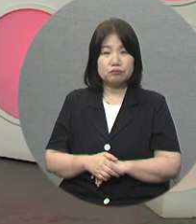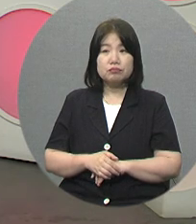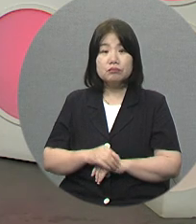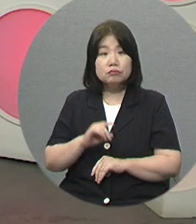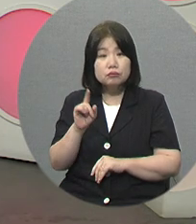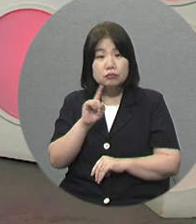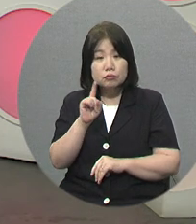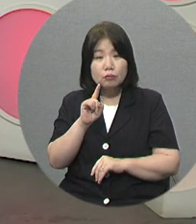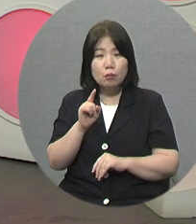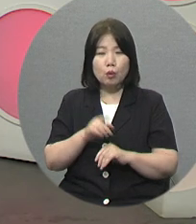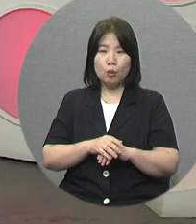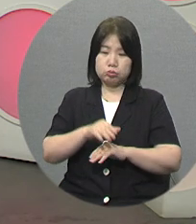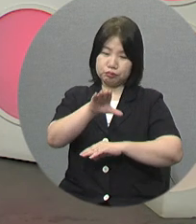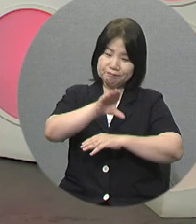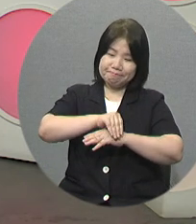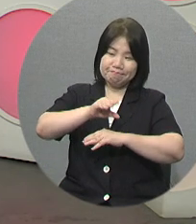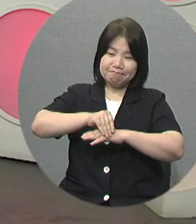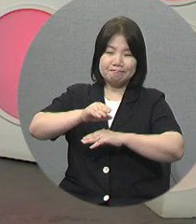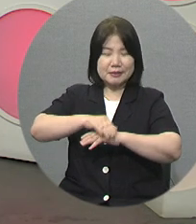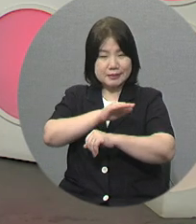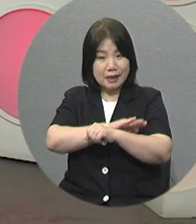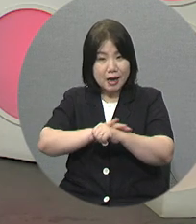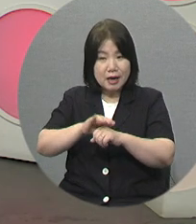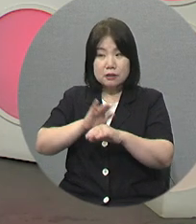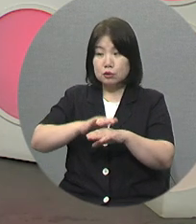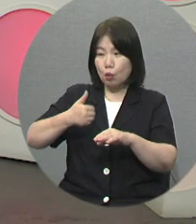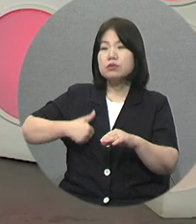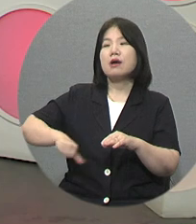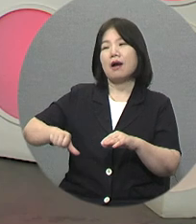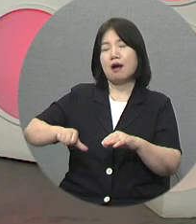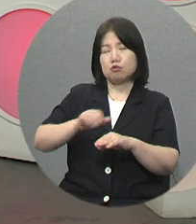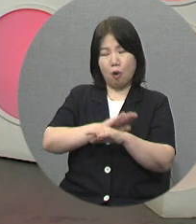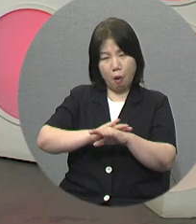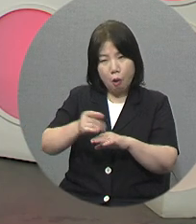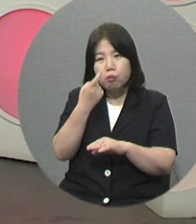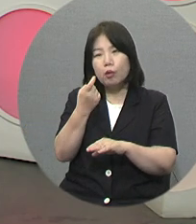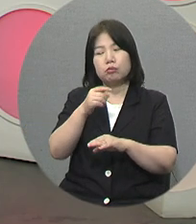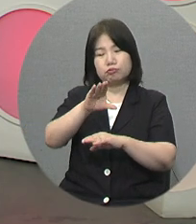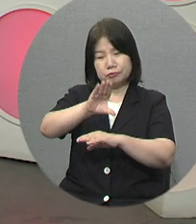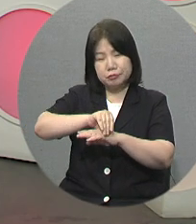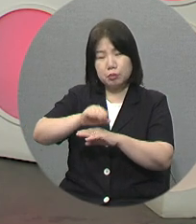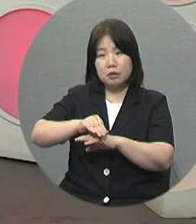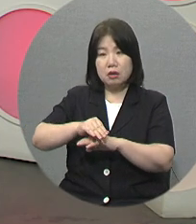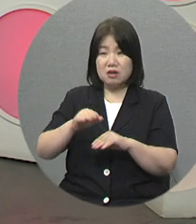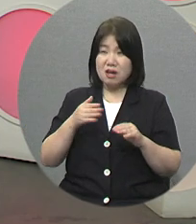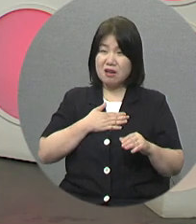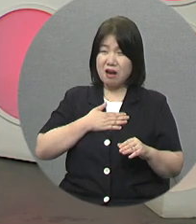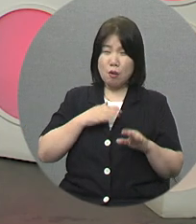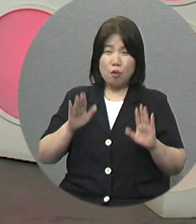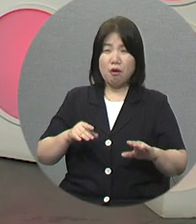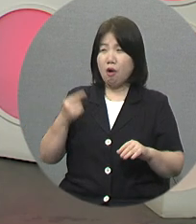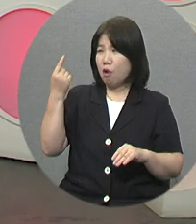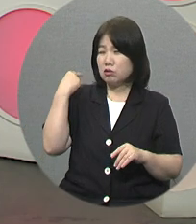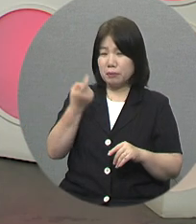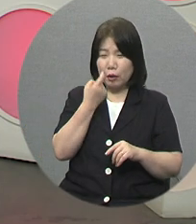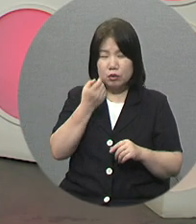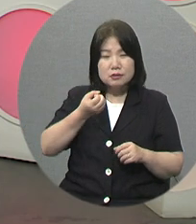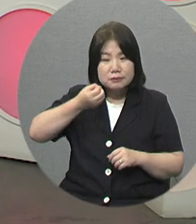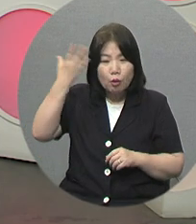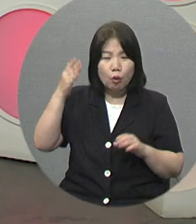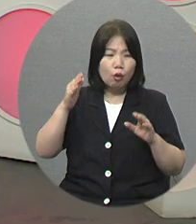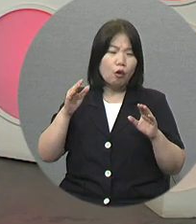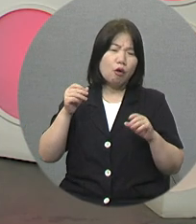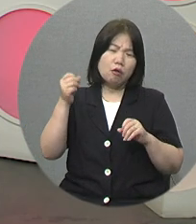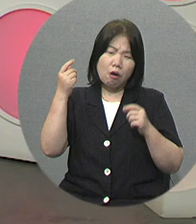뭐든 스펀지처럼 쭉쭉 빨아들이는 손주와 달리 어제 배운 것도 오늘 까먹고